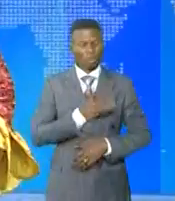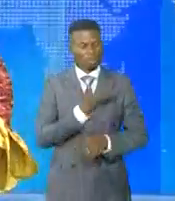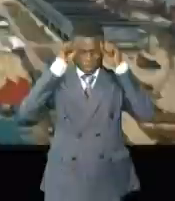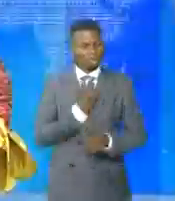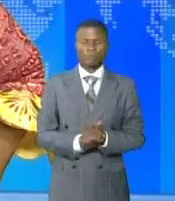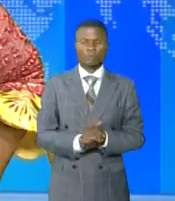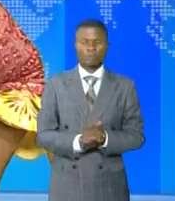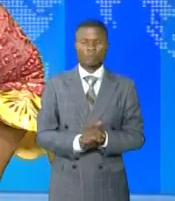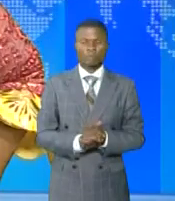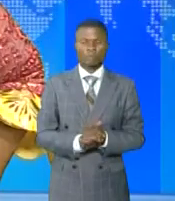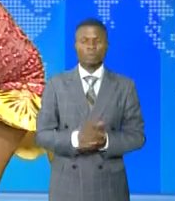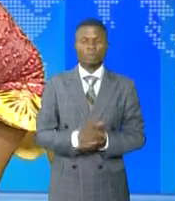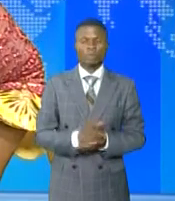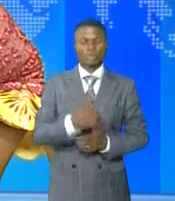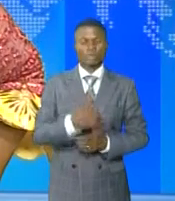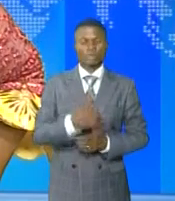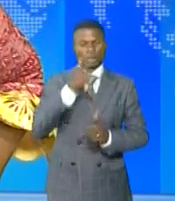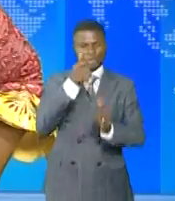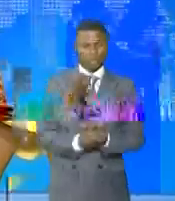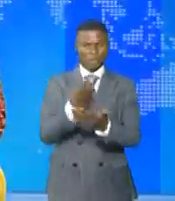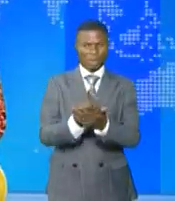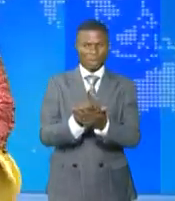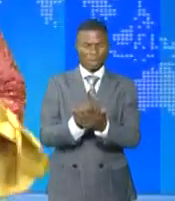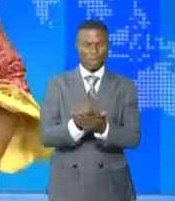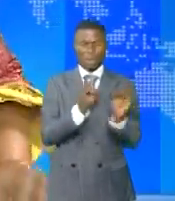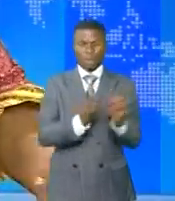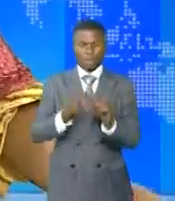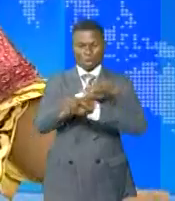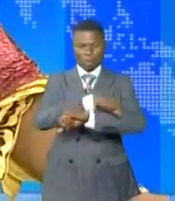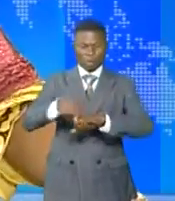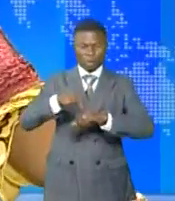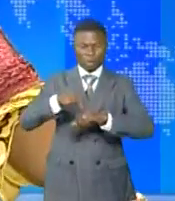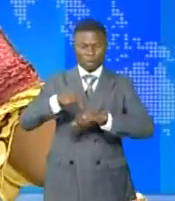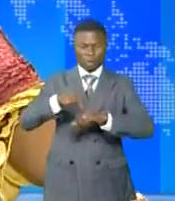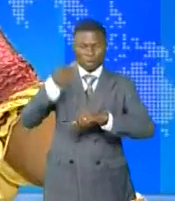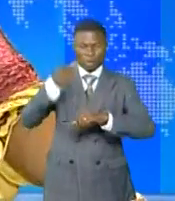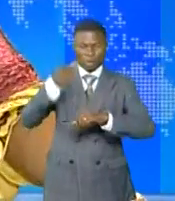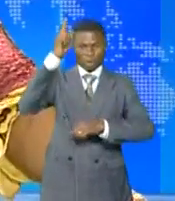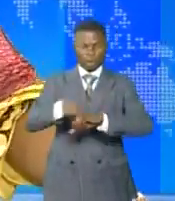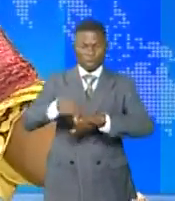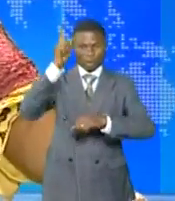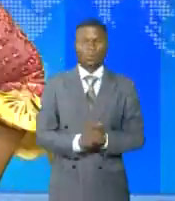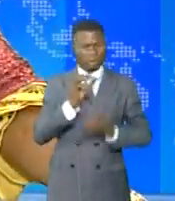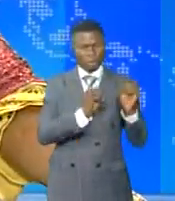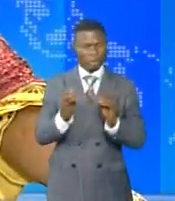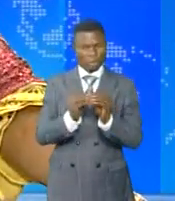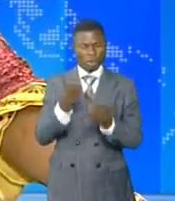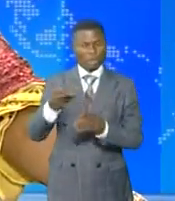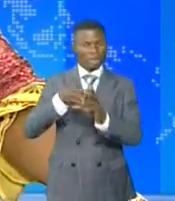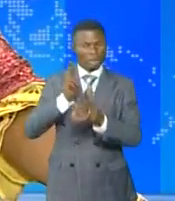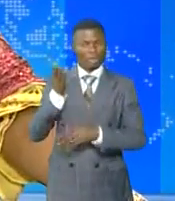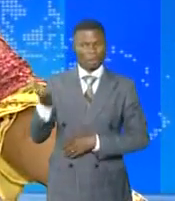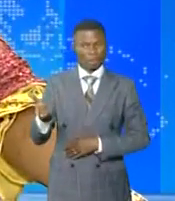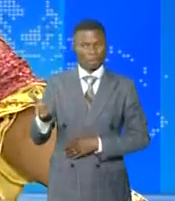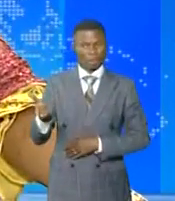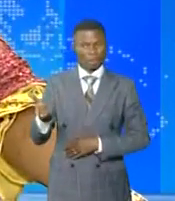La réunion de l'économie était la primature sous la direction du premier ministre démissionnaire Sylvestre